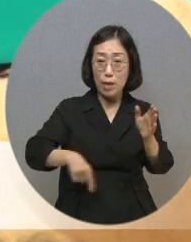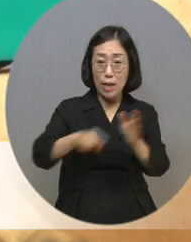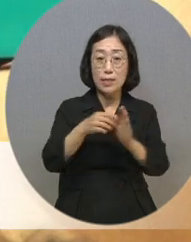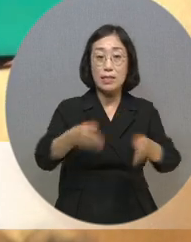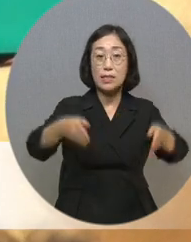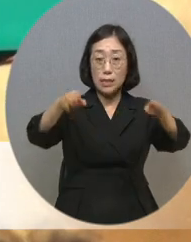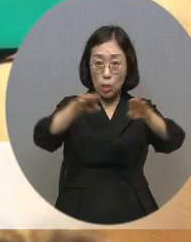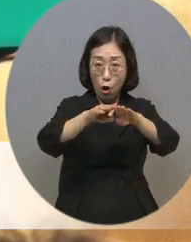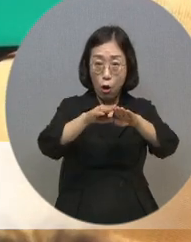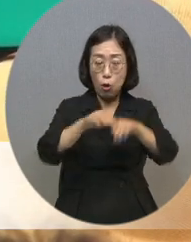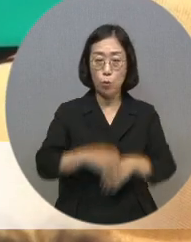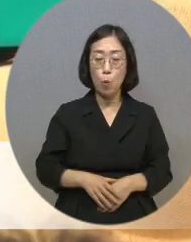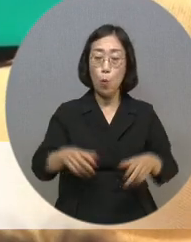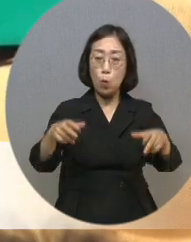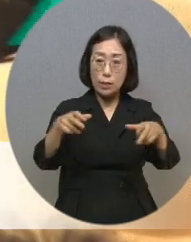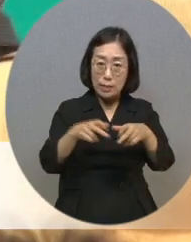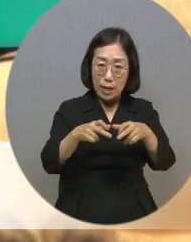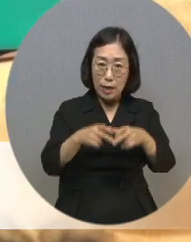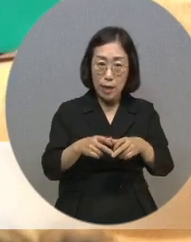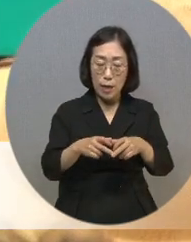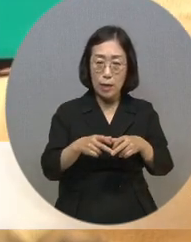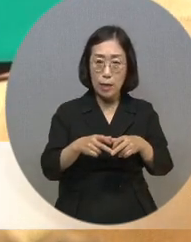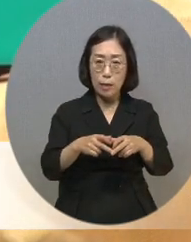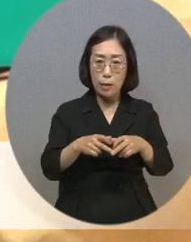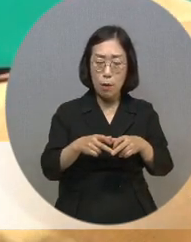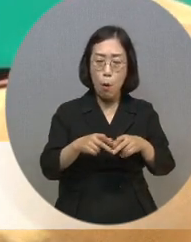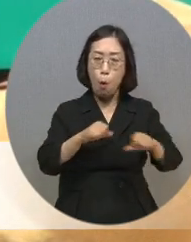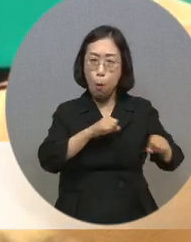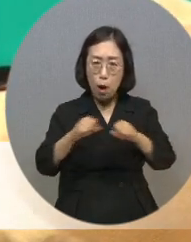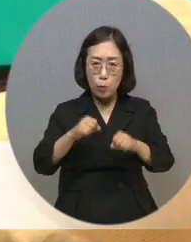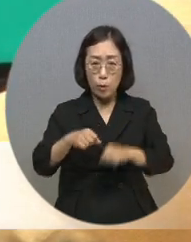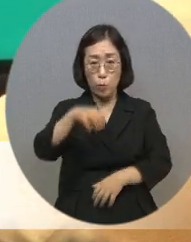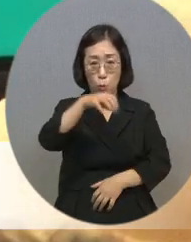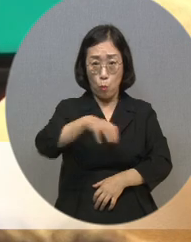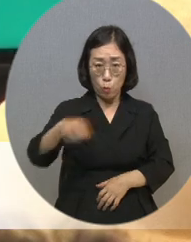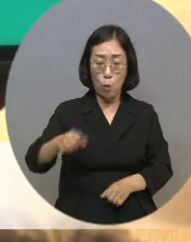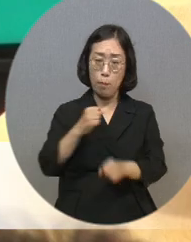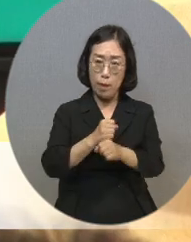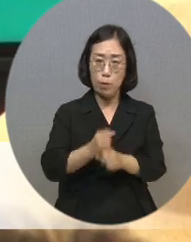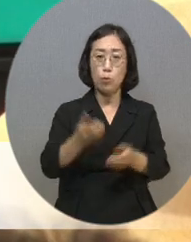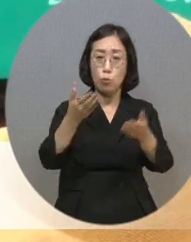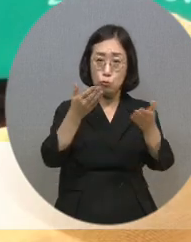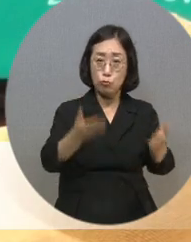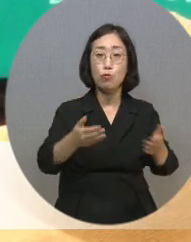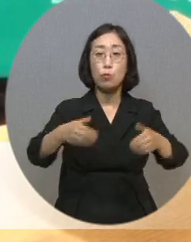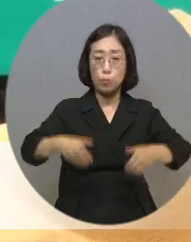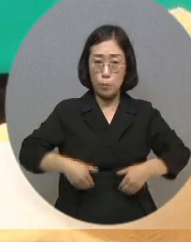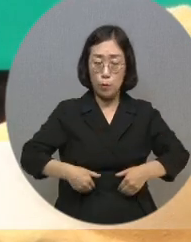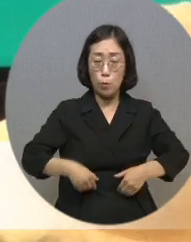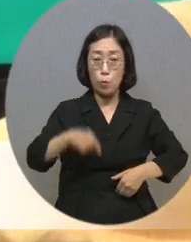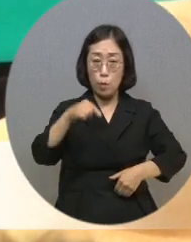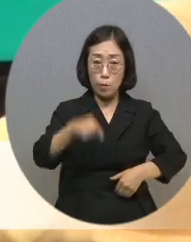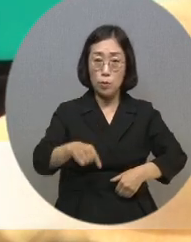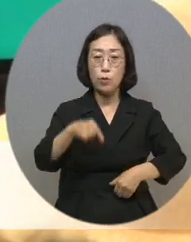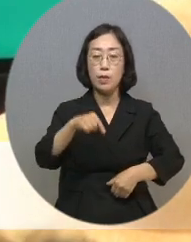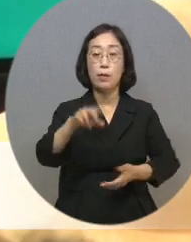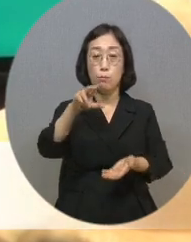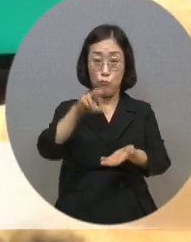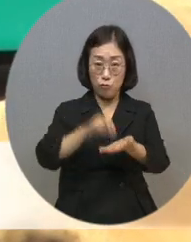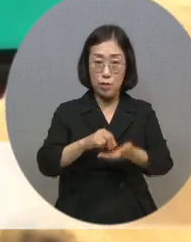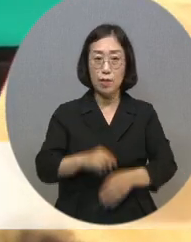발달장애인들이 합류할 수 있는 공간들을 만들어야 되겠다는 생각을 갖고 있지만 그런데 저는 이